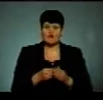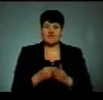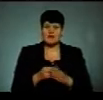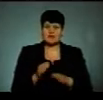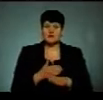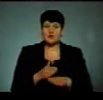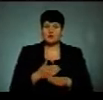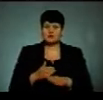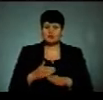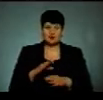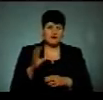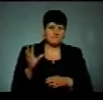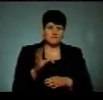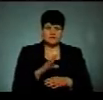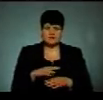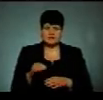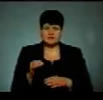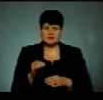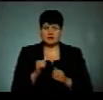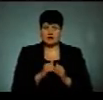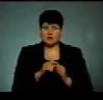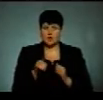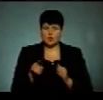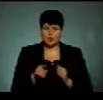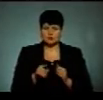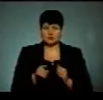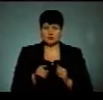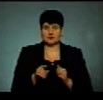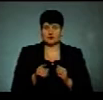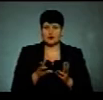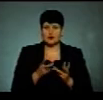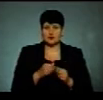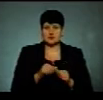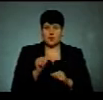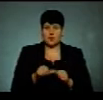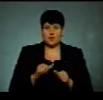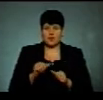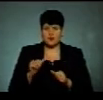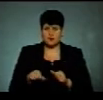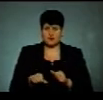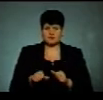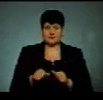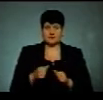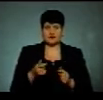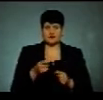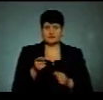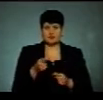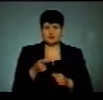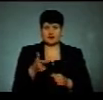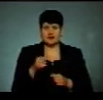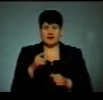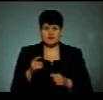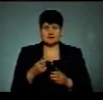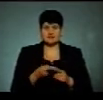розподілу для всіх, для кожного облгазу вираховується окремо. Для ПрАТ «Тернопільгаз» становить